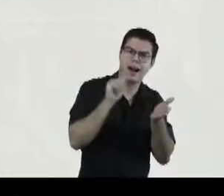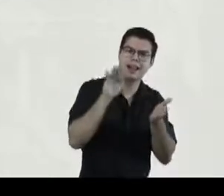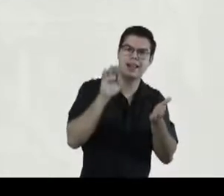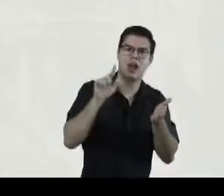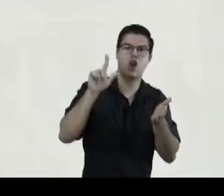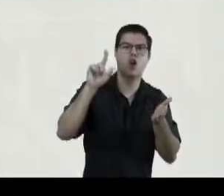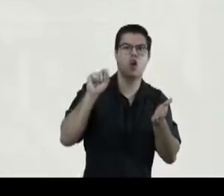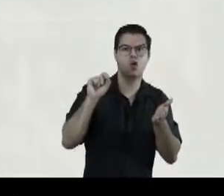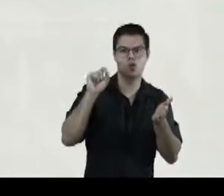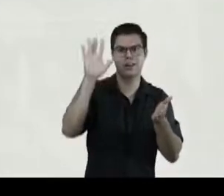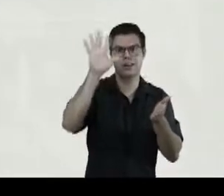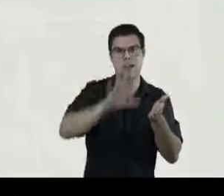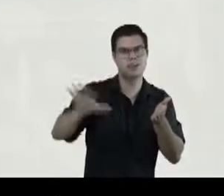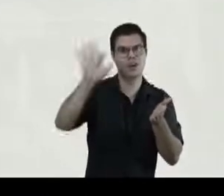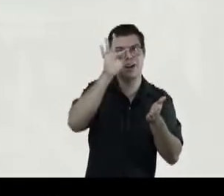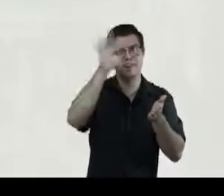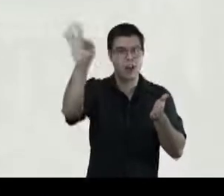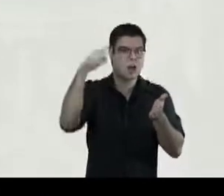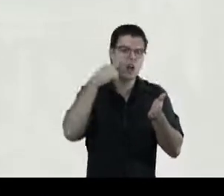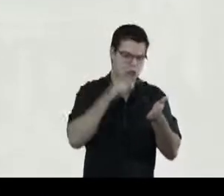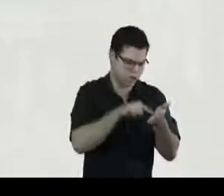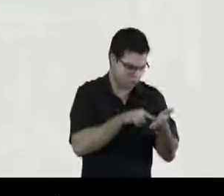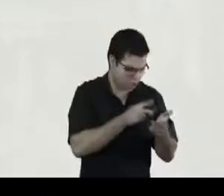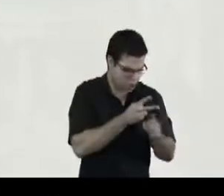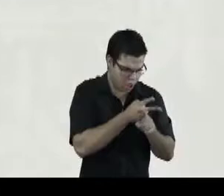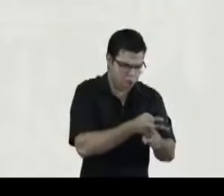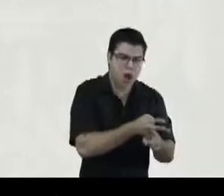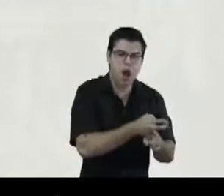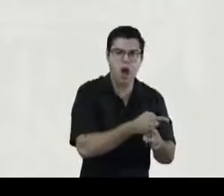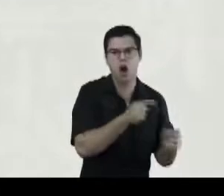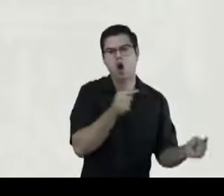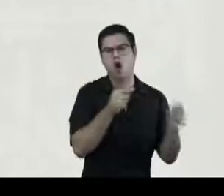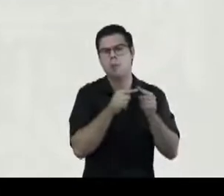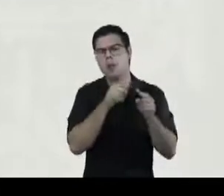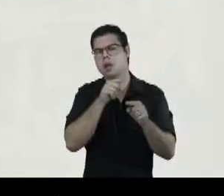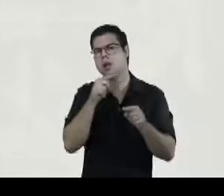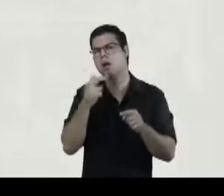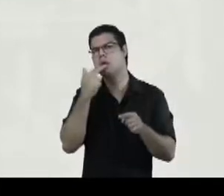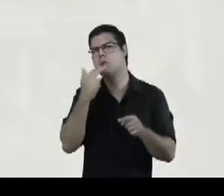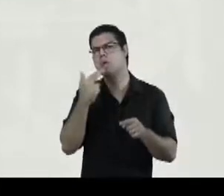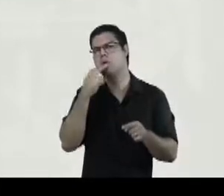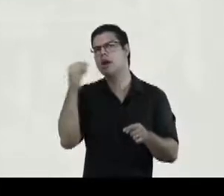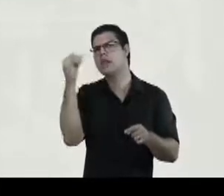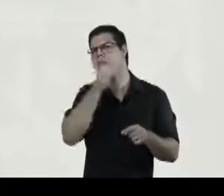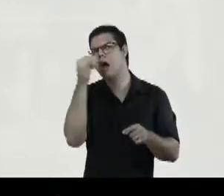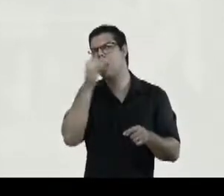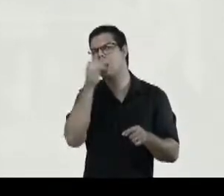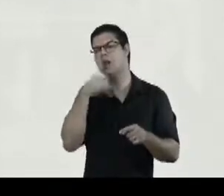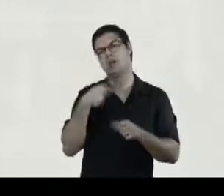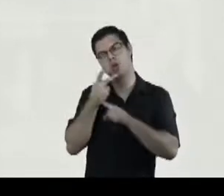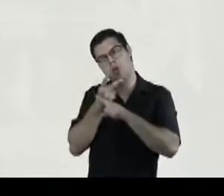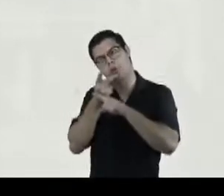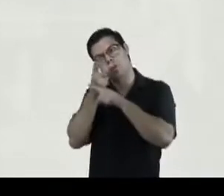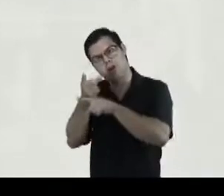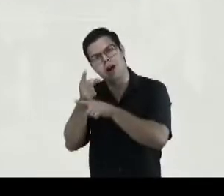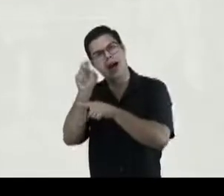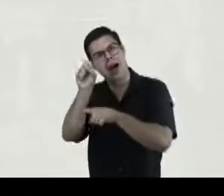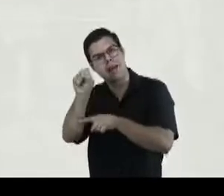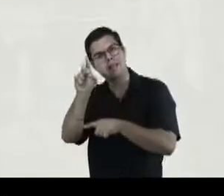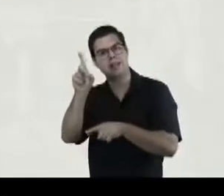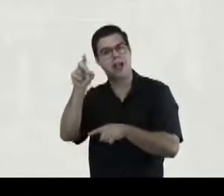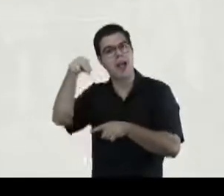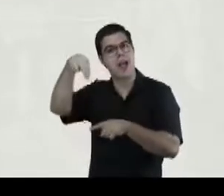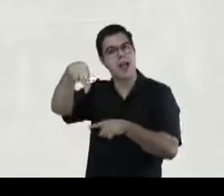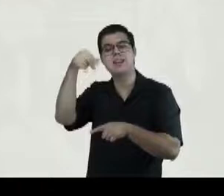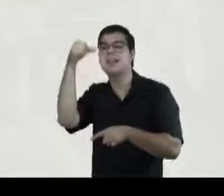version officielle d'un nom italien, je vais aller voir le catalogue collectif SBN italien, etc. Ce